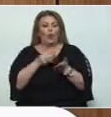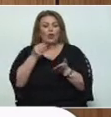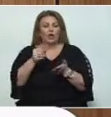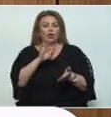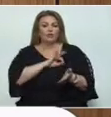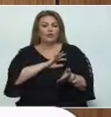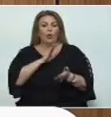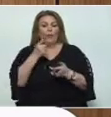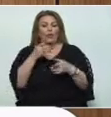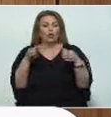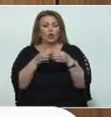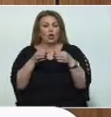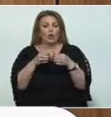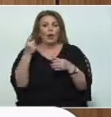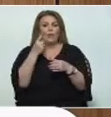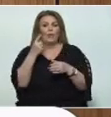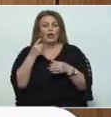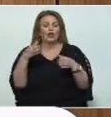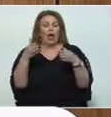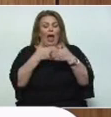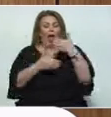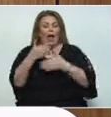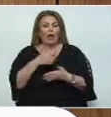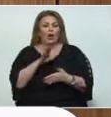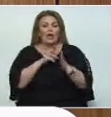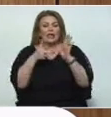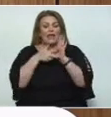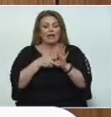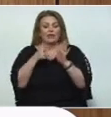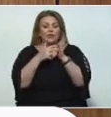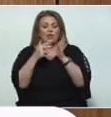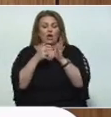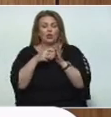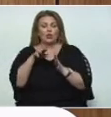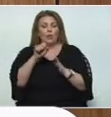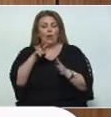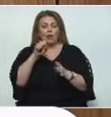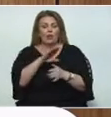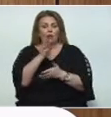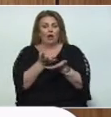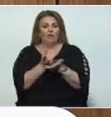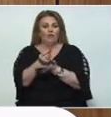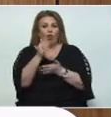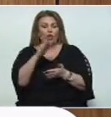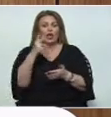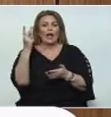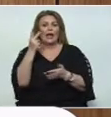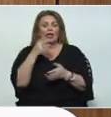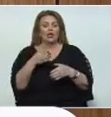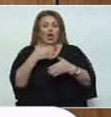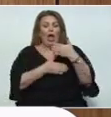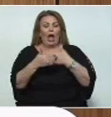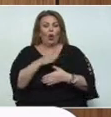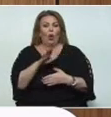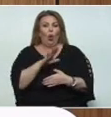yararlanacaqdır. Birinci qrup, birinci dərəcə əlilliyi olan şəxslərimiz 8800 manat bir dəfəlik ödəniş alacaqdır. İkinci dərəcə əlilliyi